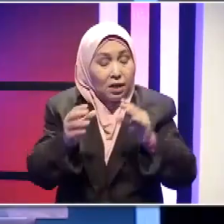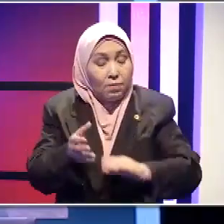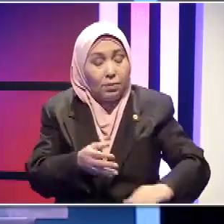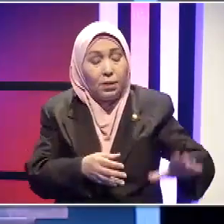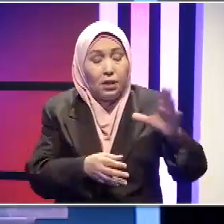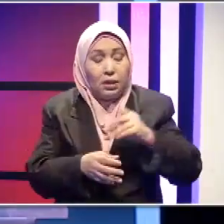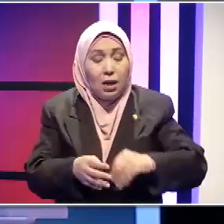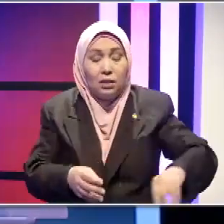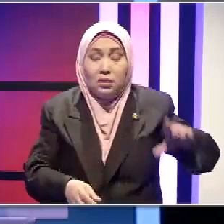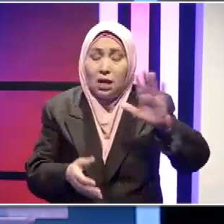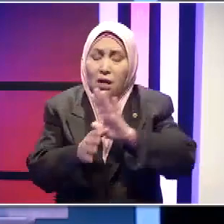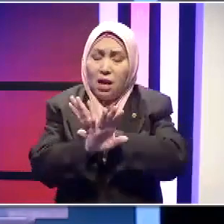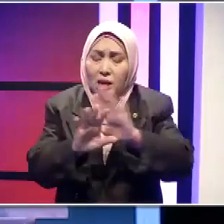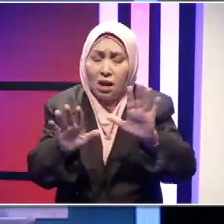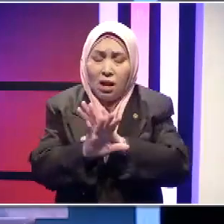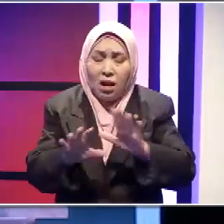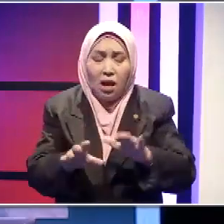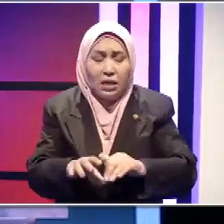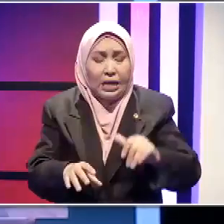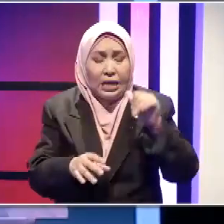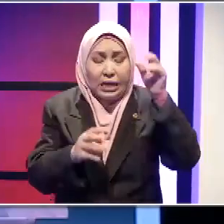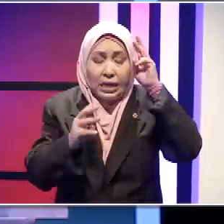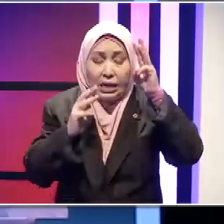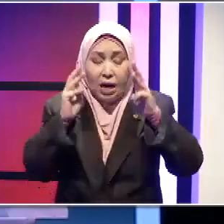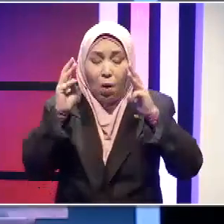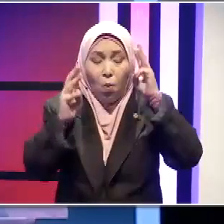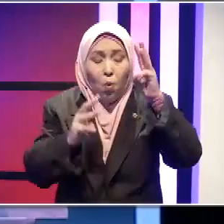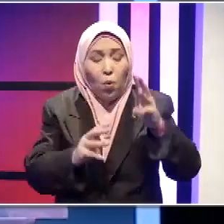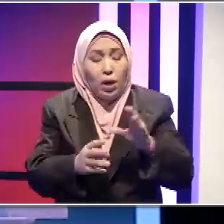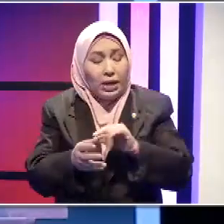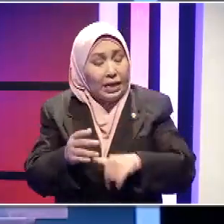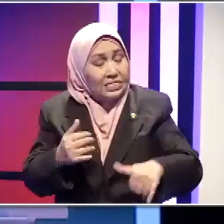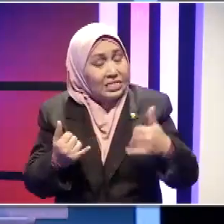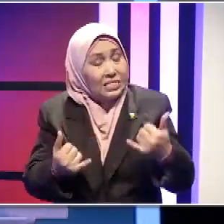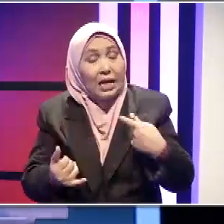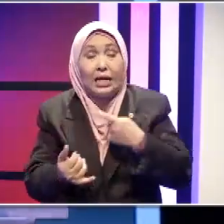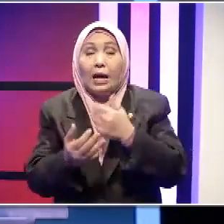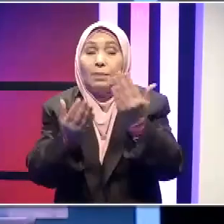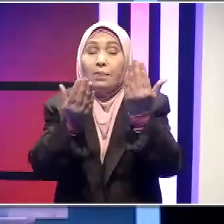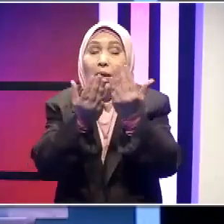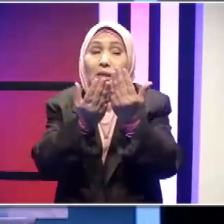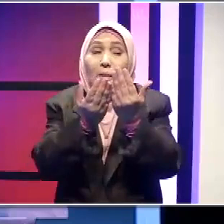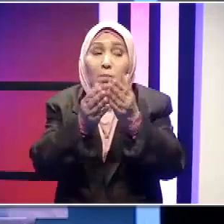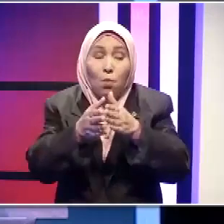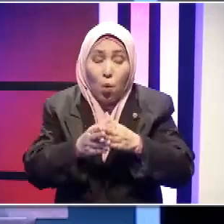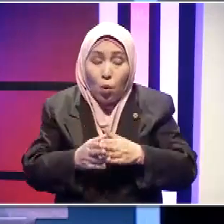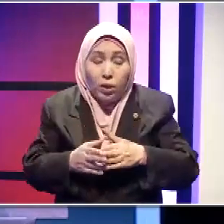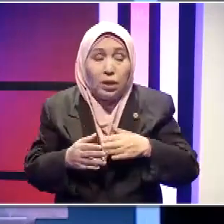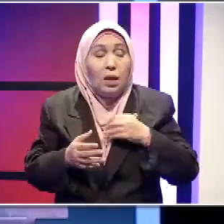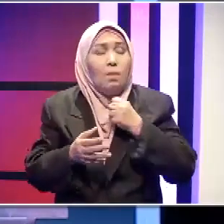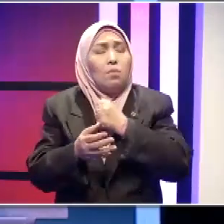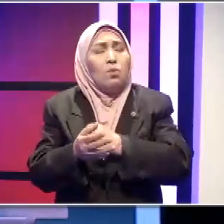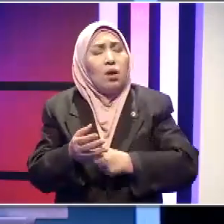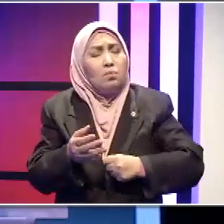Allahumma Ya Allah Ya Rohman Ya Rohim bisaan ini kami menadah tangan memohon kehadiratmu Ya